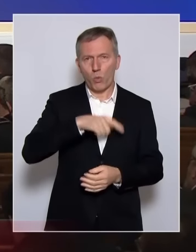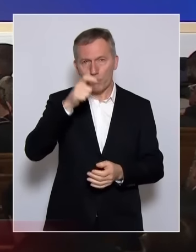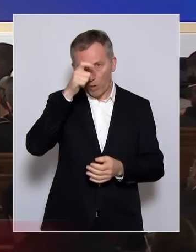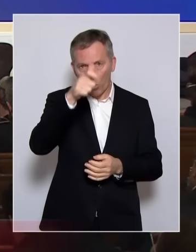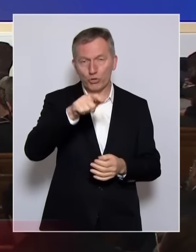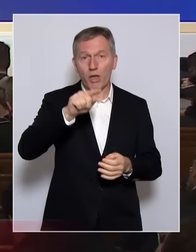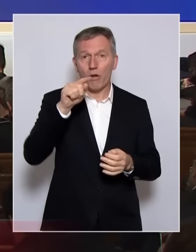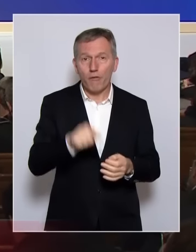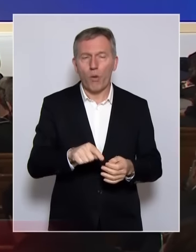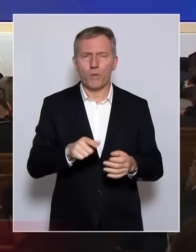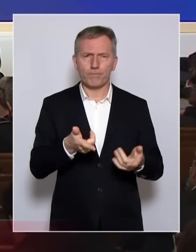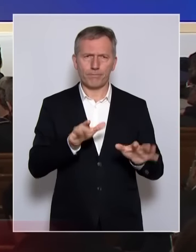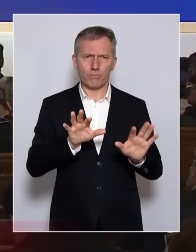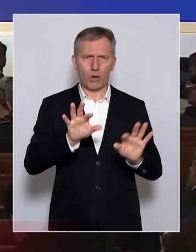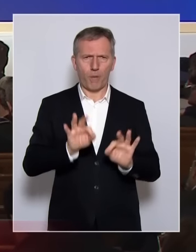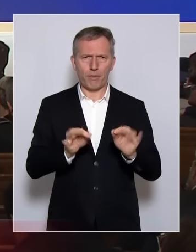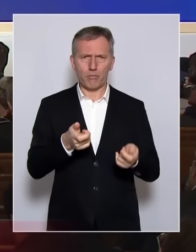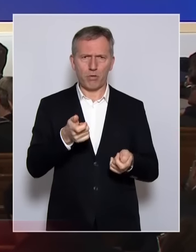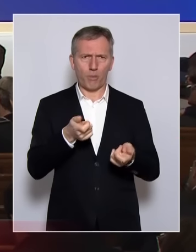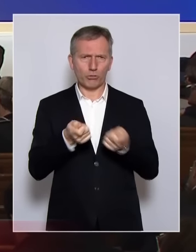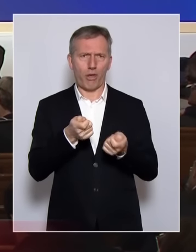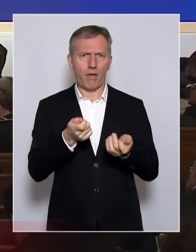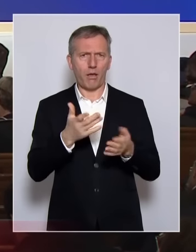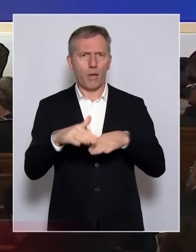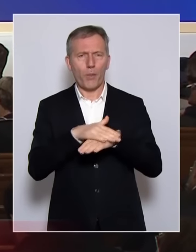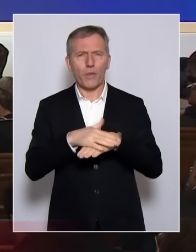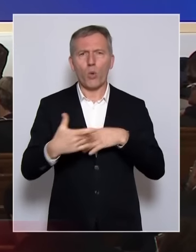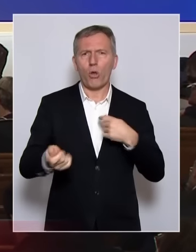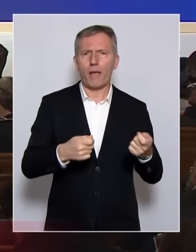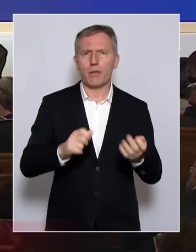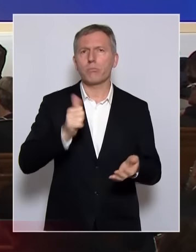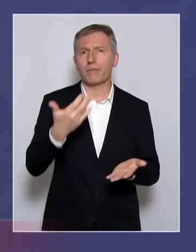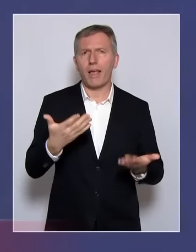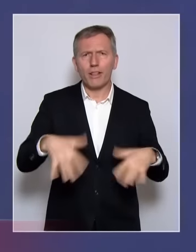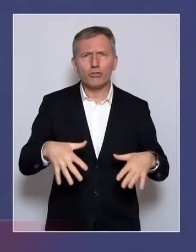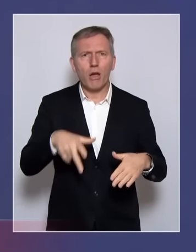on a besoin de réajuster très profondément notre politique commerciale. On a commencé à le faire.